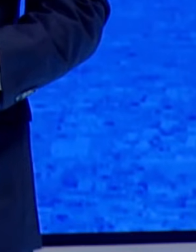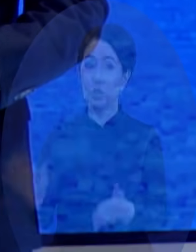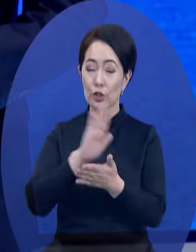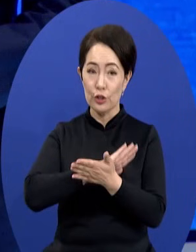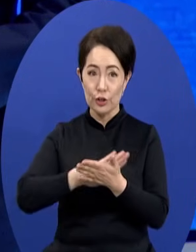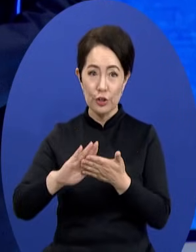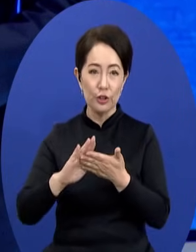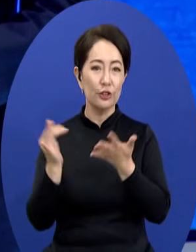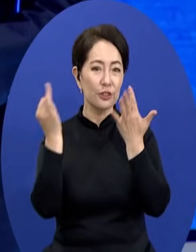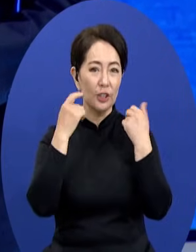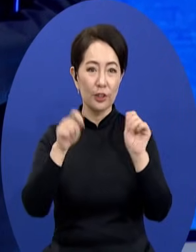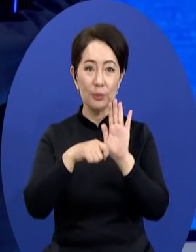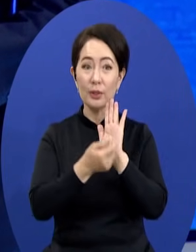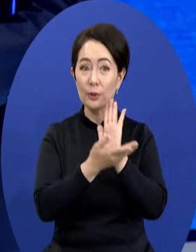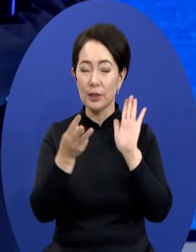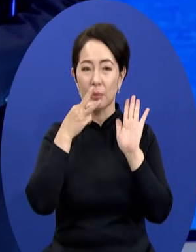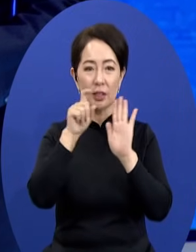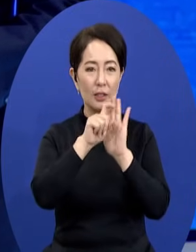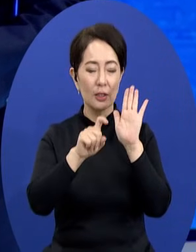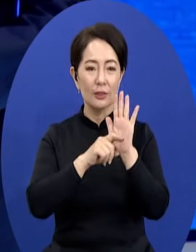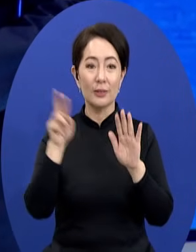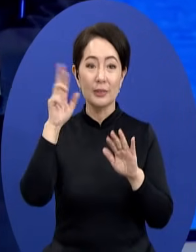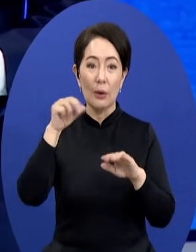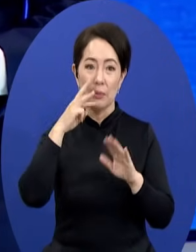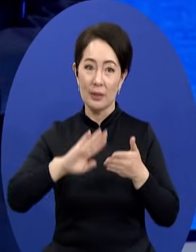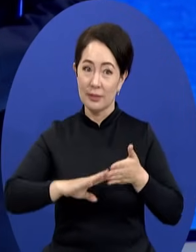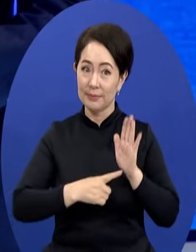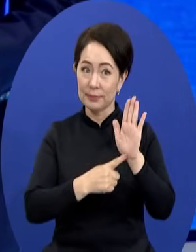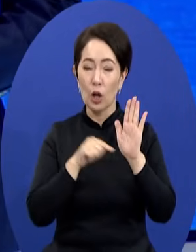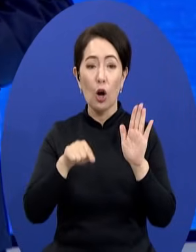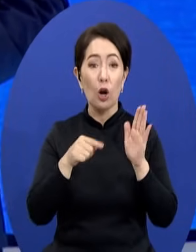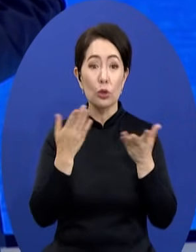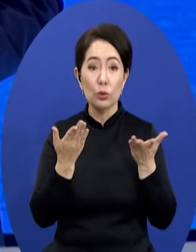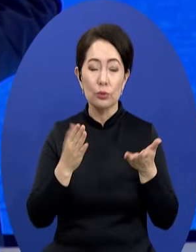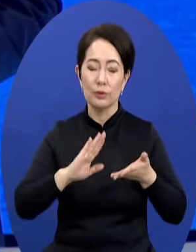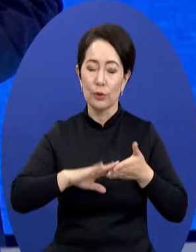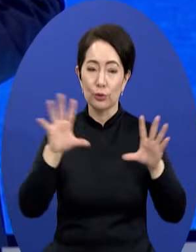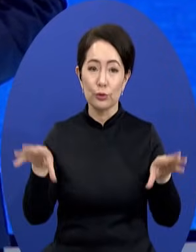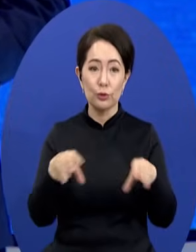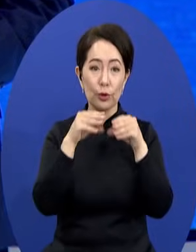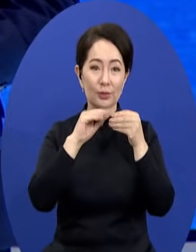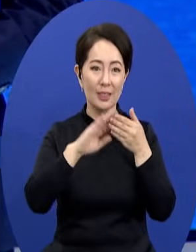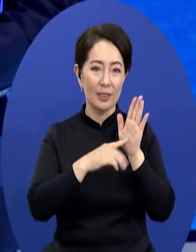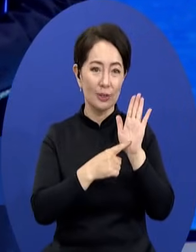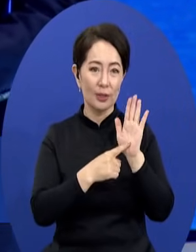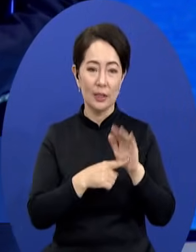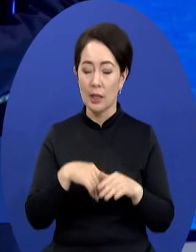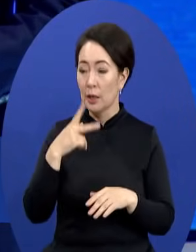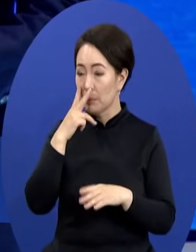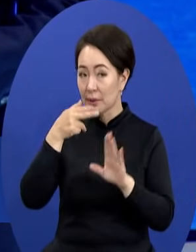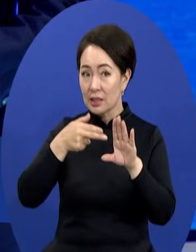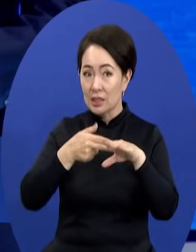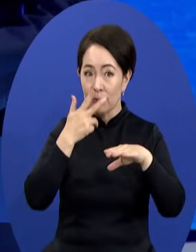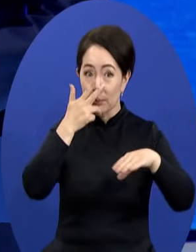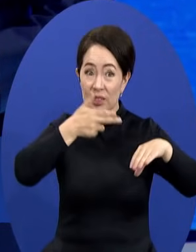Шинэ 7 хоногийн мэдрэгийн үзэгчтэй цагийн хөрд мэдээллийн хөтөлбөр даваа гарагийн дугаар эхэлж байна. Эхлээд та өнөөдөр үзүүлэх зарим мэдээний төвчтэй танилцсан уу? Шатхууны үнийг